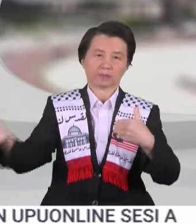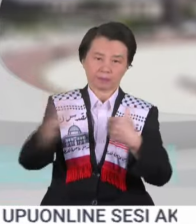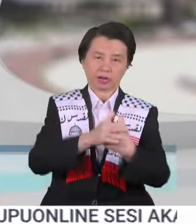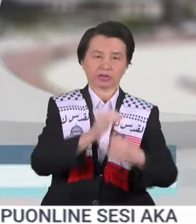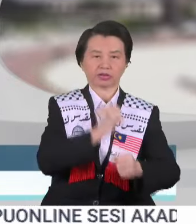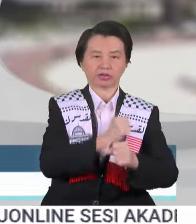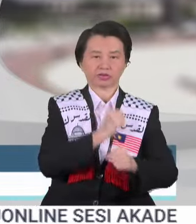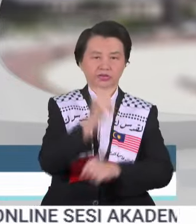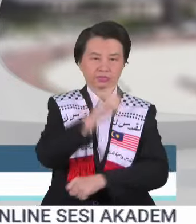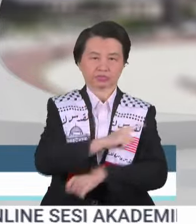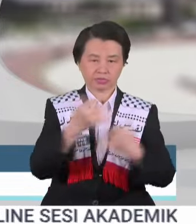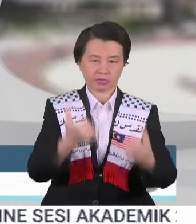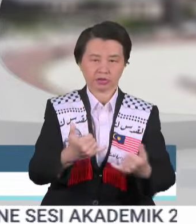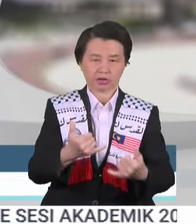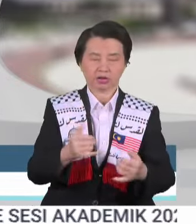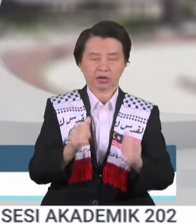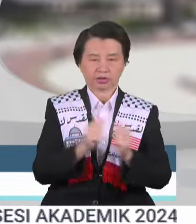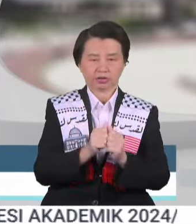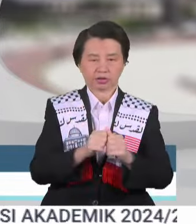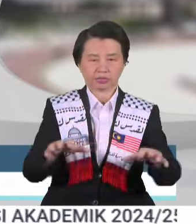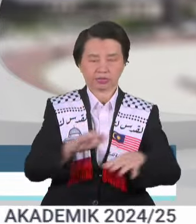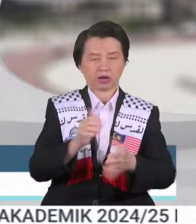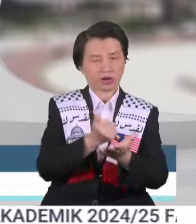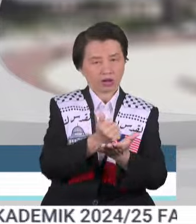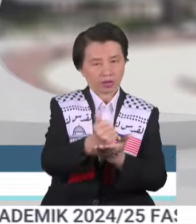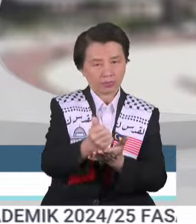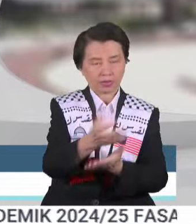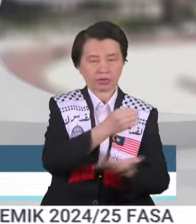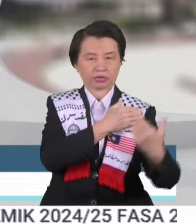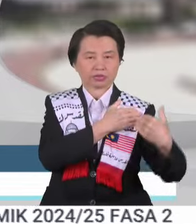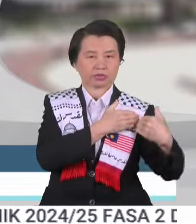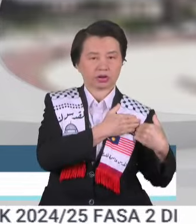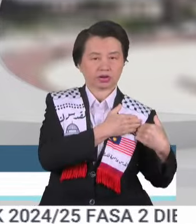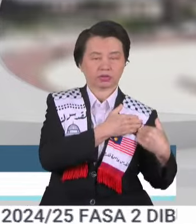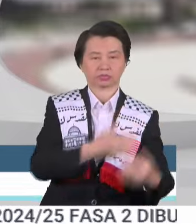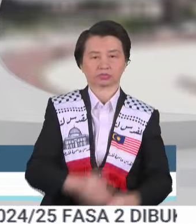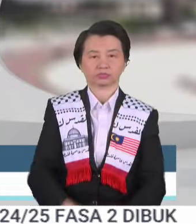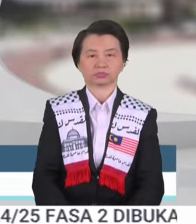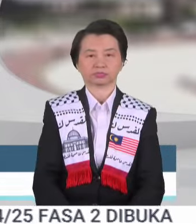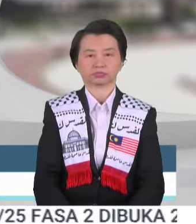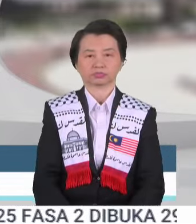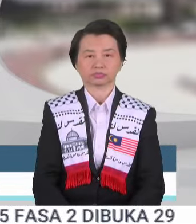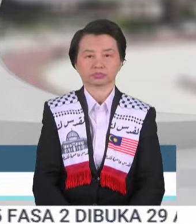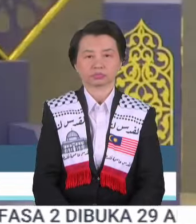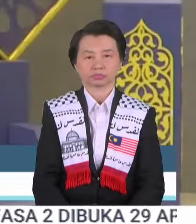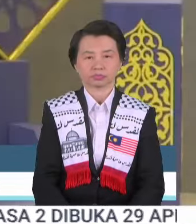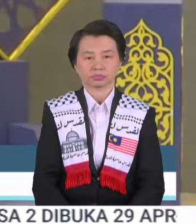bertugas hari ini. Semuanya demi menjalankan amanah dan tanggungjawab yang digalas.